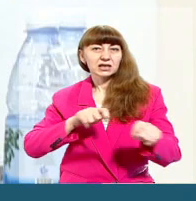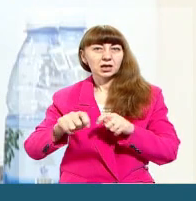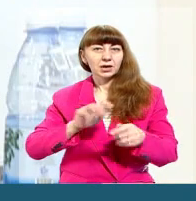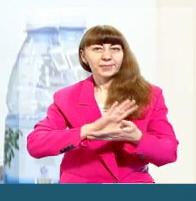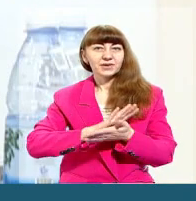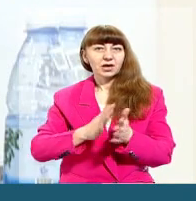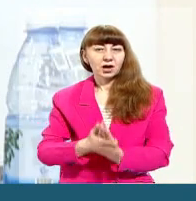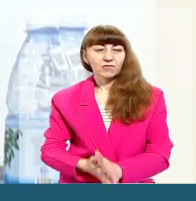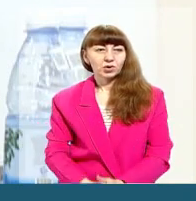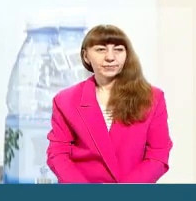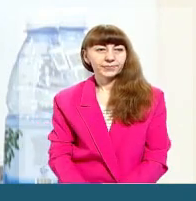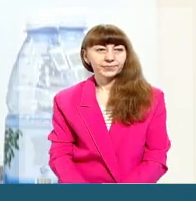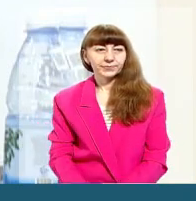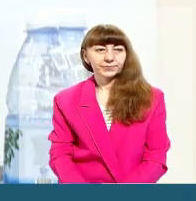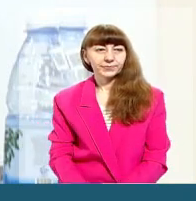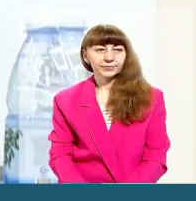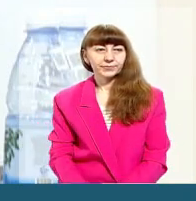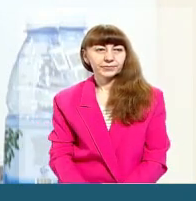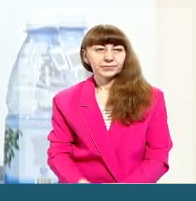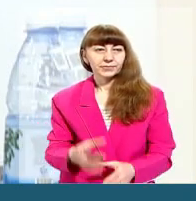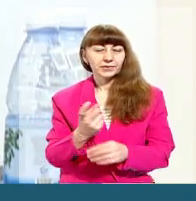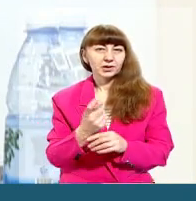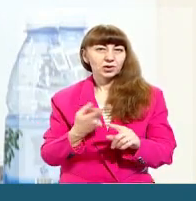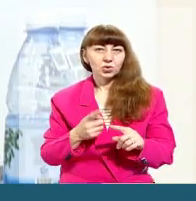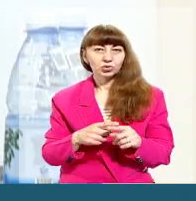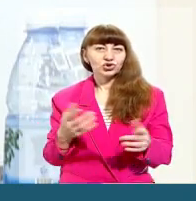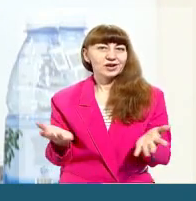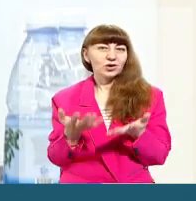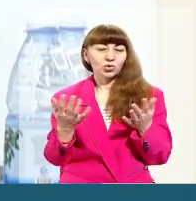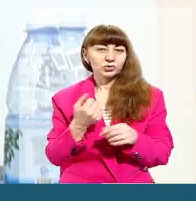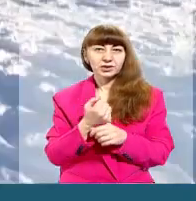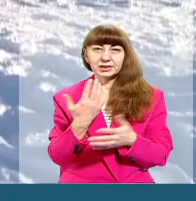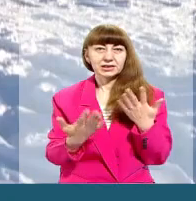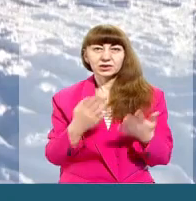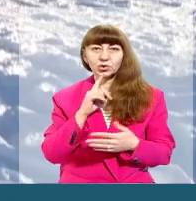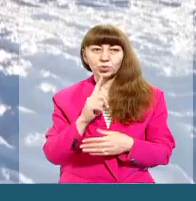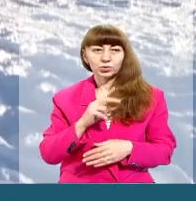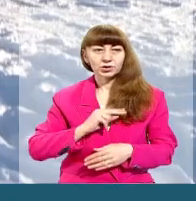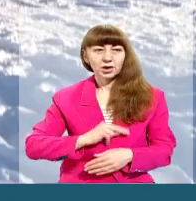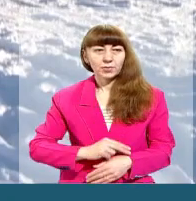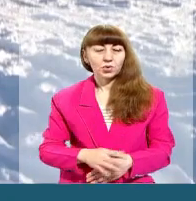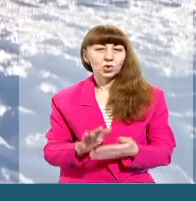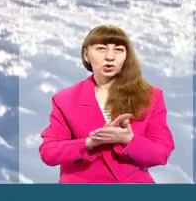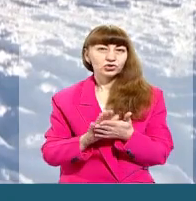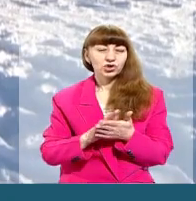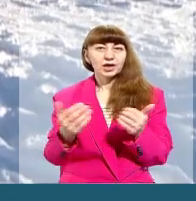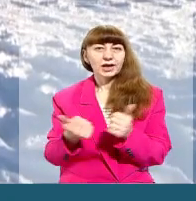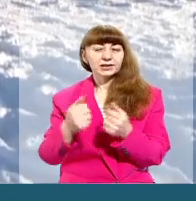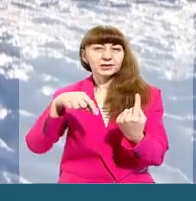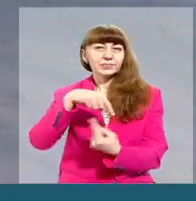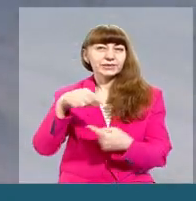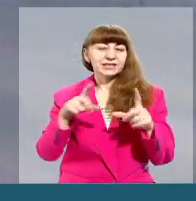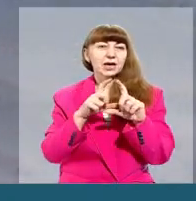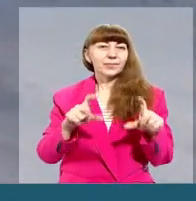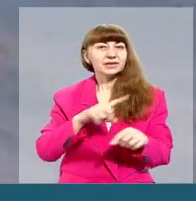вами контракт, договор. Это очень легко будет сделать, если вы не будете работать. Убирать снег возле своих бизнес-объектов